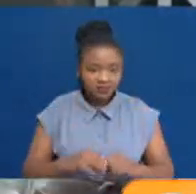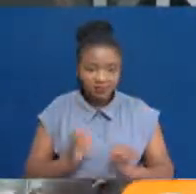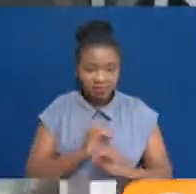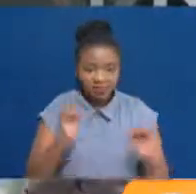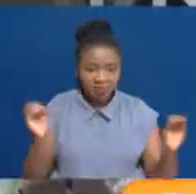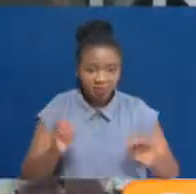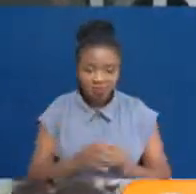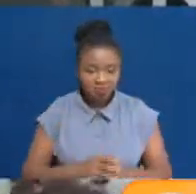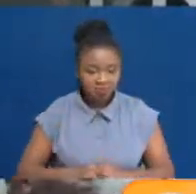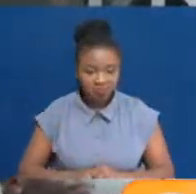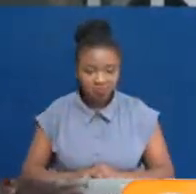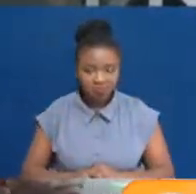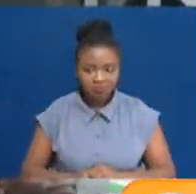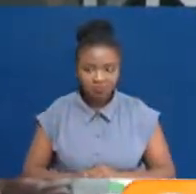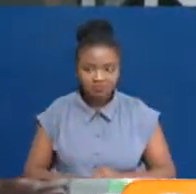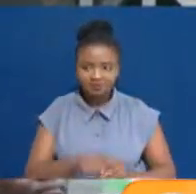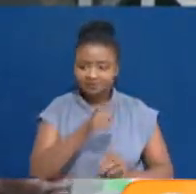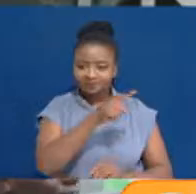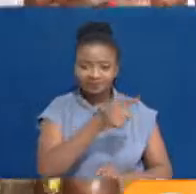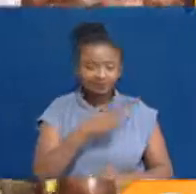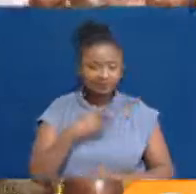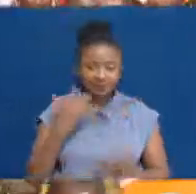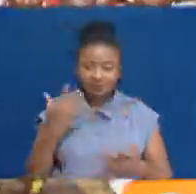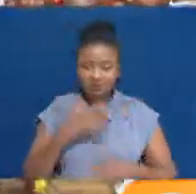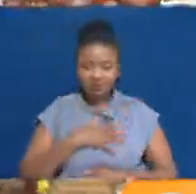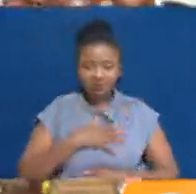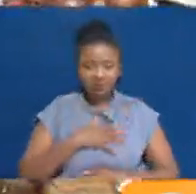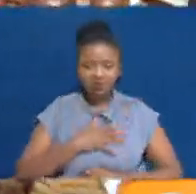Ruto. Ni watu wa ajabu hawa.